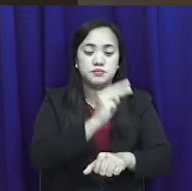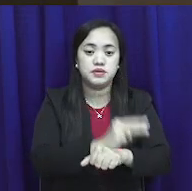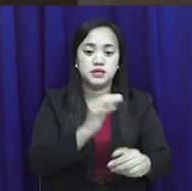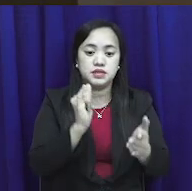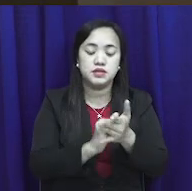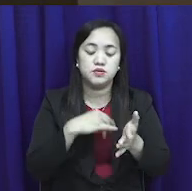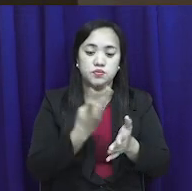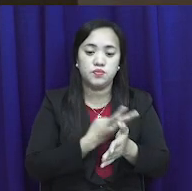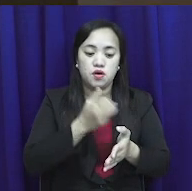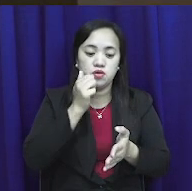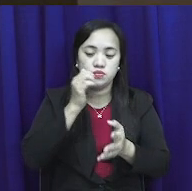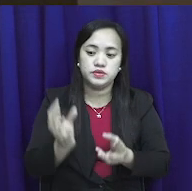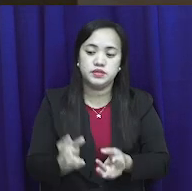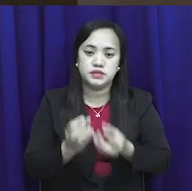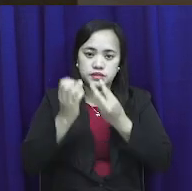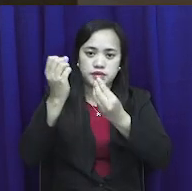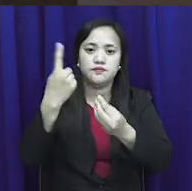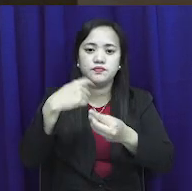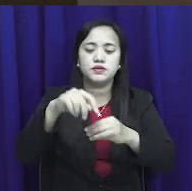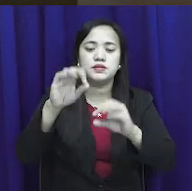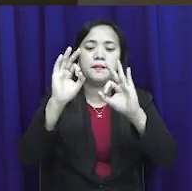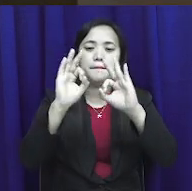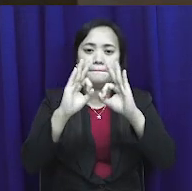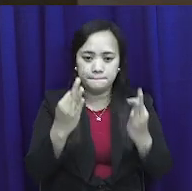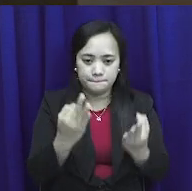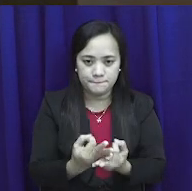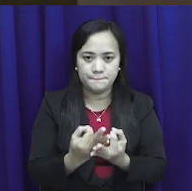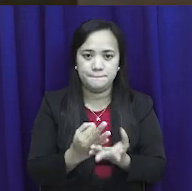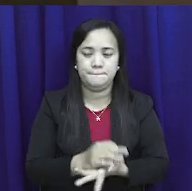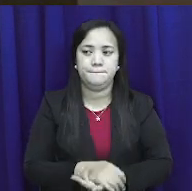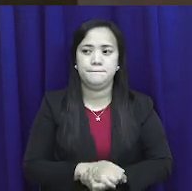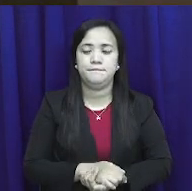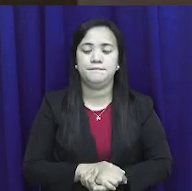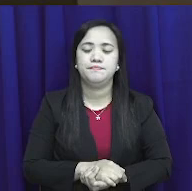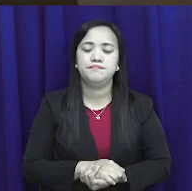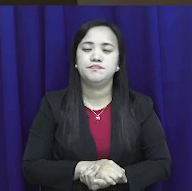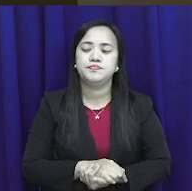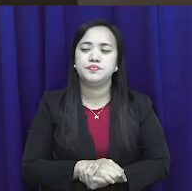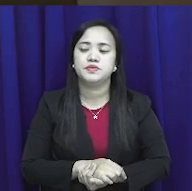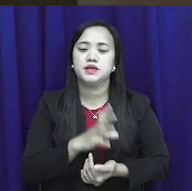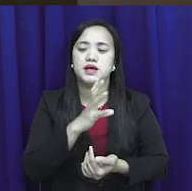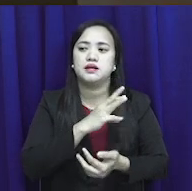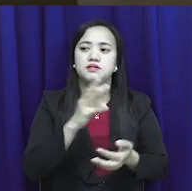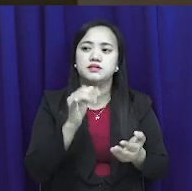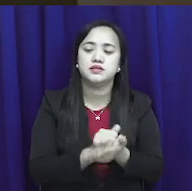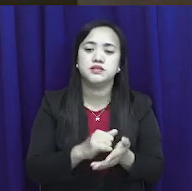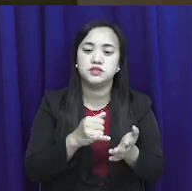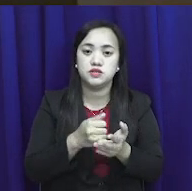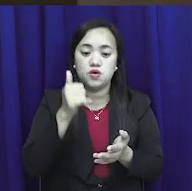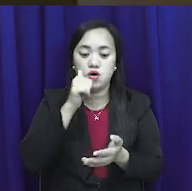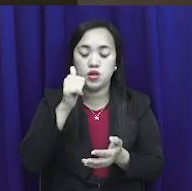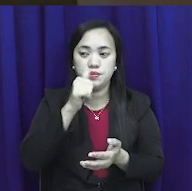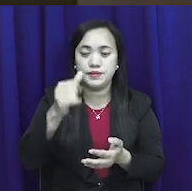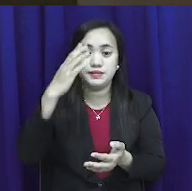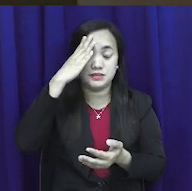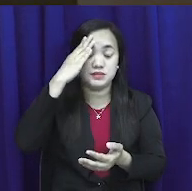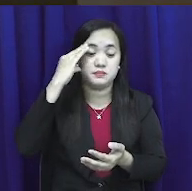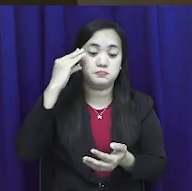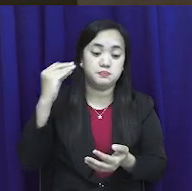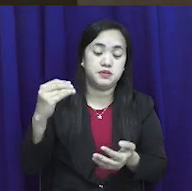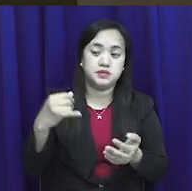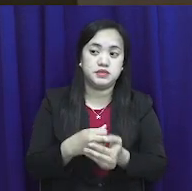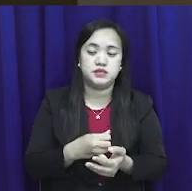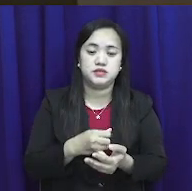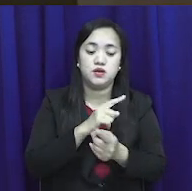in-emphasize na ating mahal na Pastor is our family at yan ay na-experience ko Ayun nga maibalik ko nung